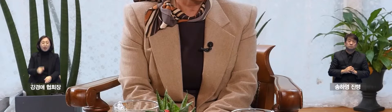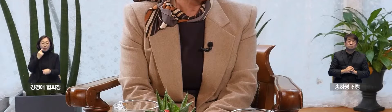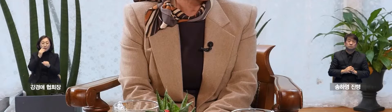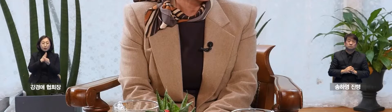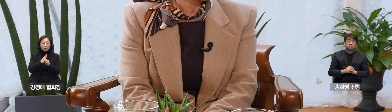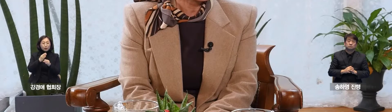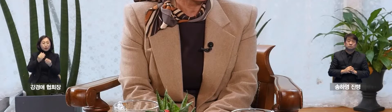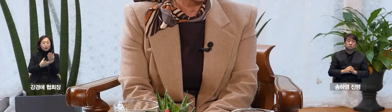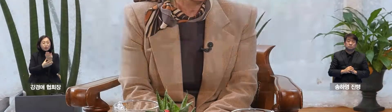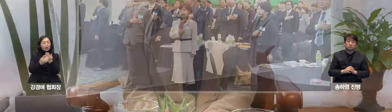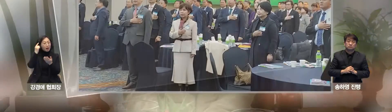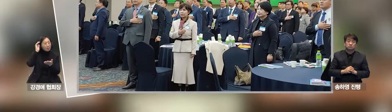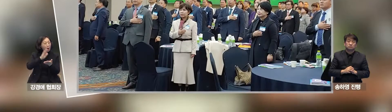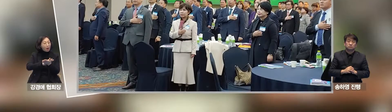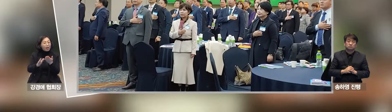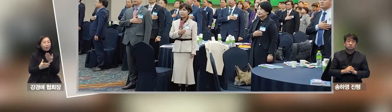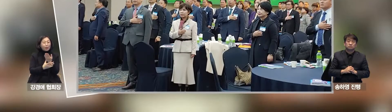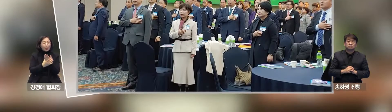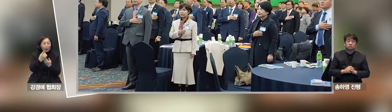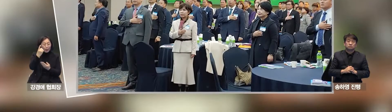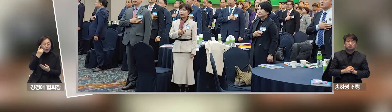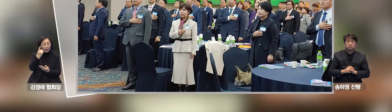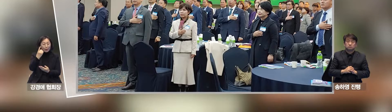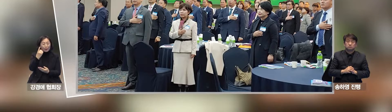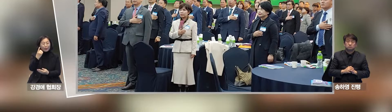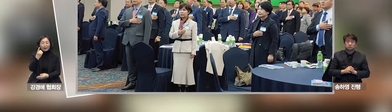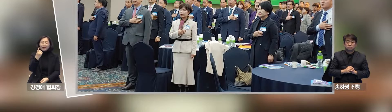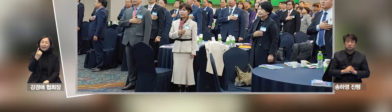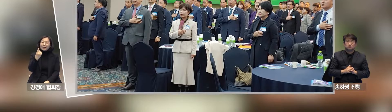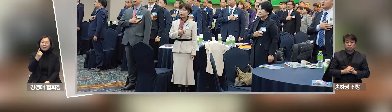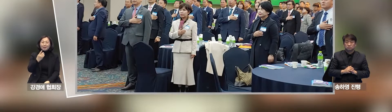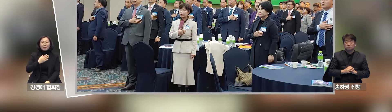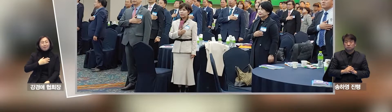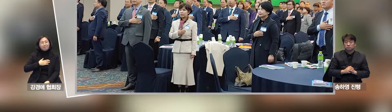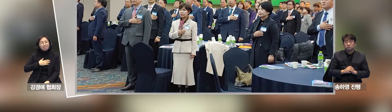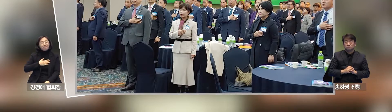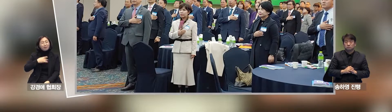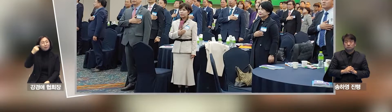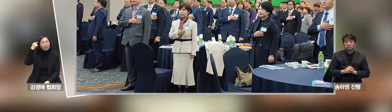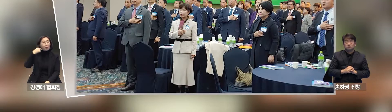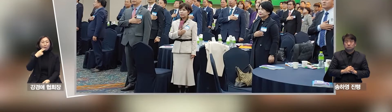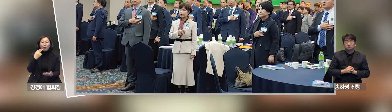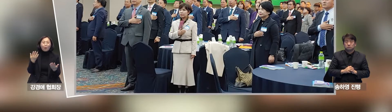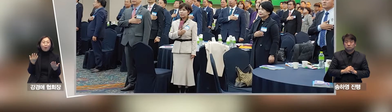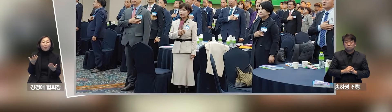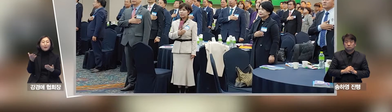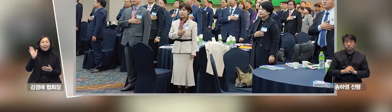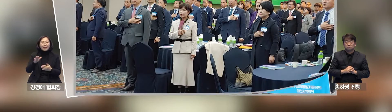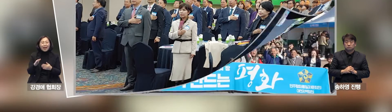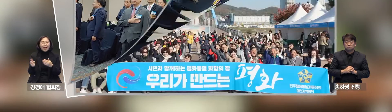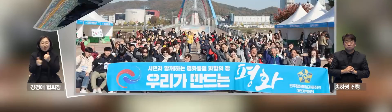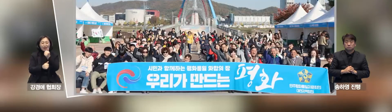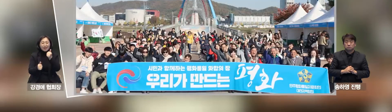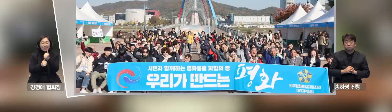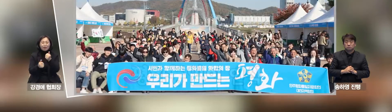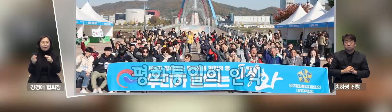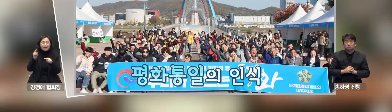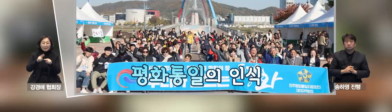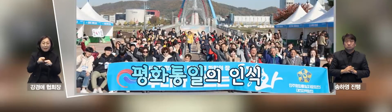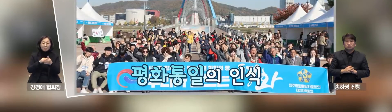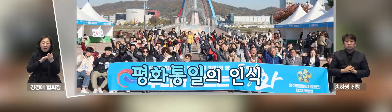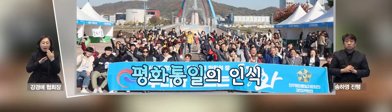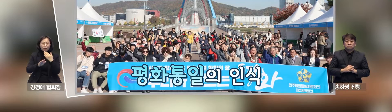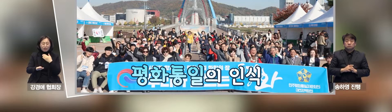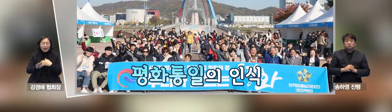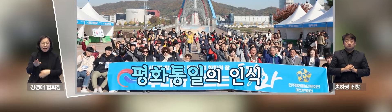평화 통일이라는 게 저도 가슴에 와닿지가 않았어요. 그러면 이제 제가 부의장을 취임하면서 제일 먼저 생각한 게